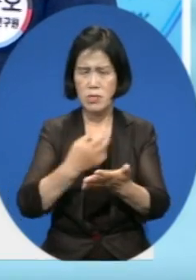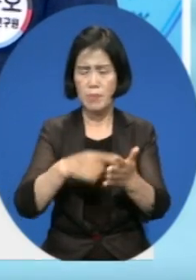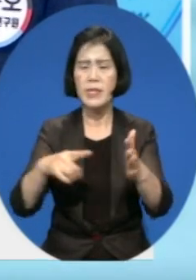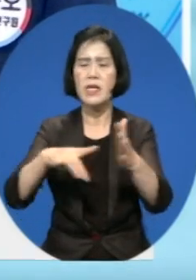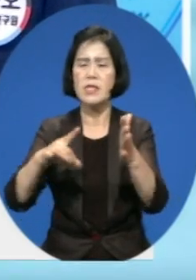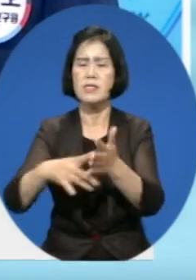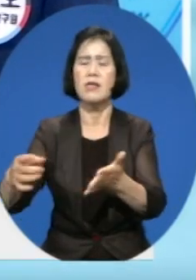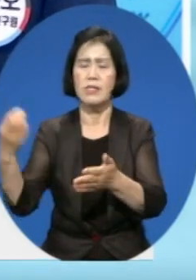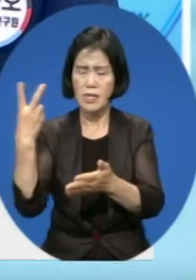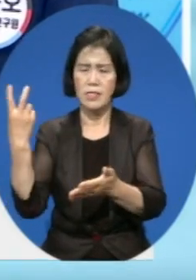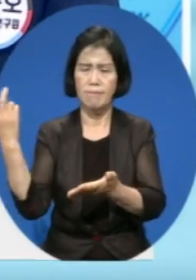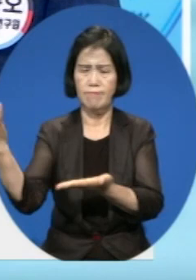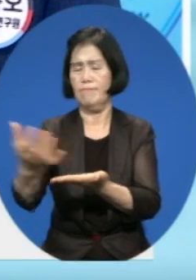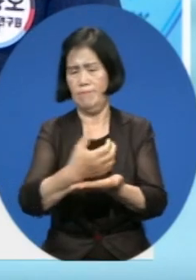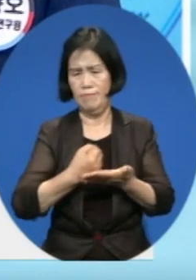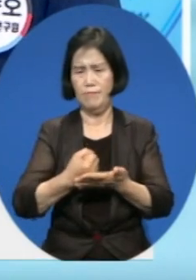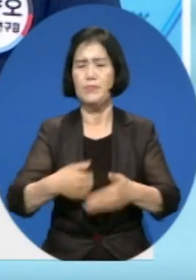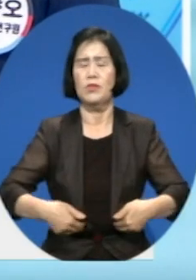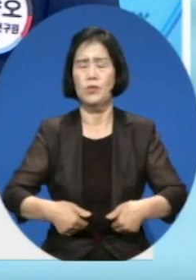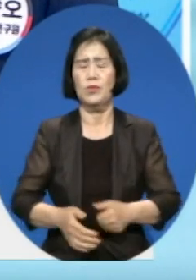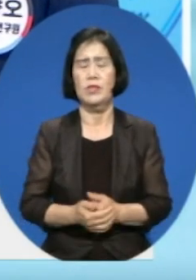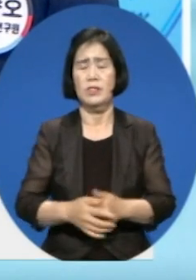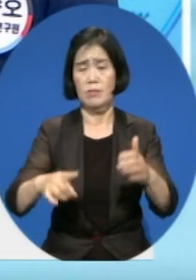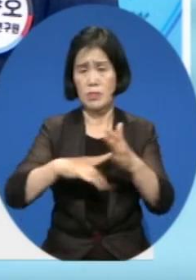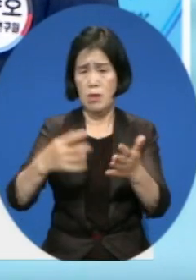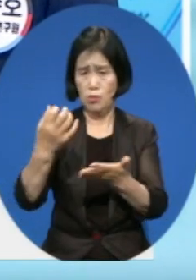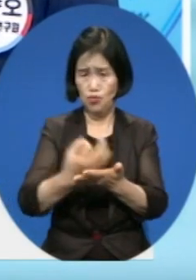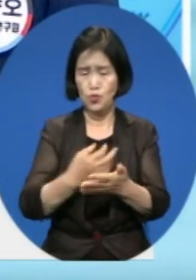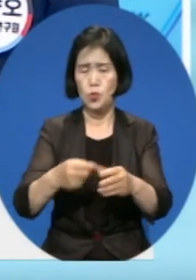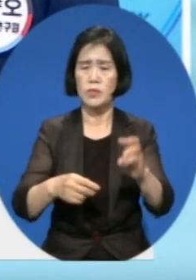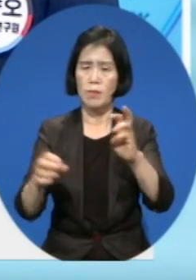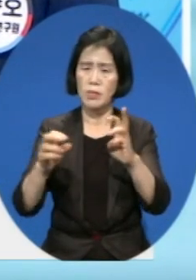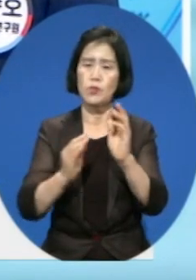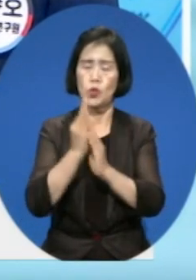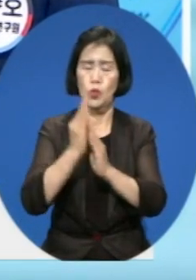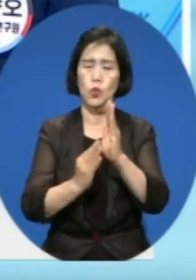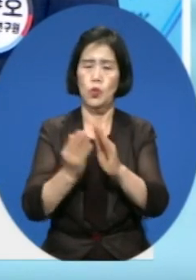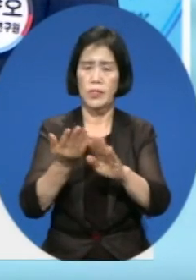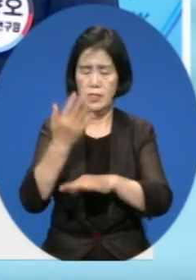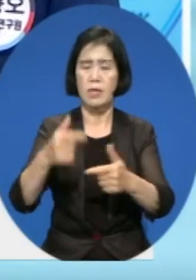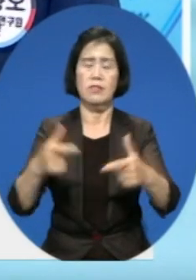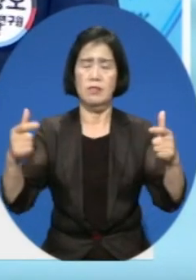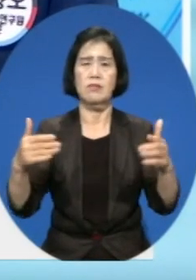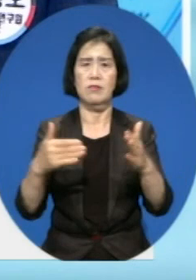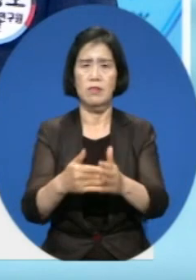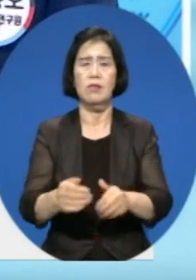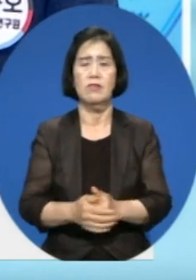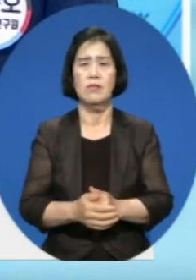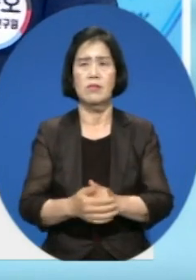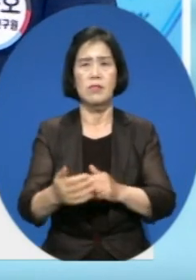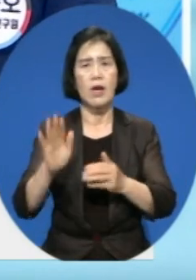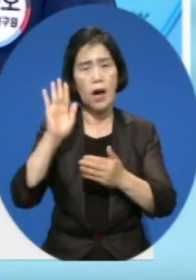네. 걷어들인 부분 어차피 지금 뭐 세수가 지금 뭐 30조가 넘게 이제 증가돼서 안 되는데 이거